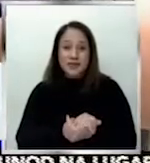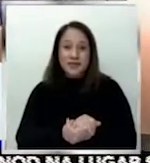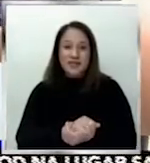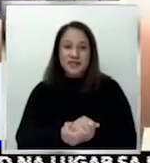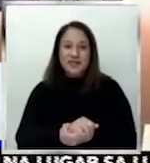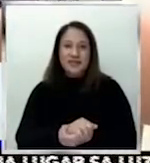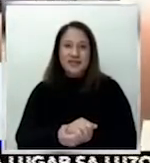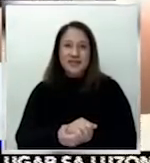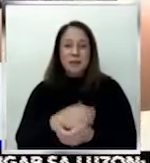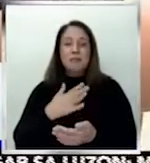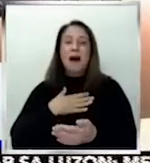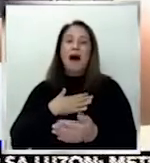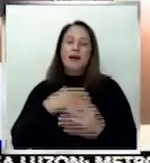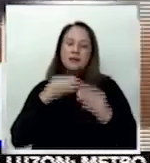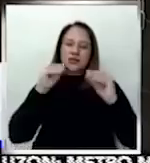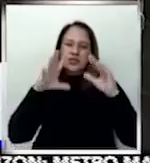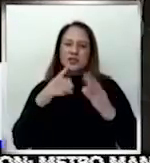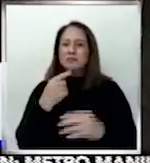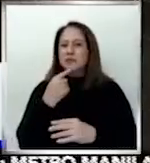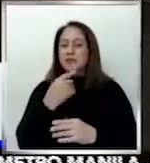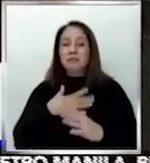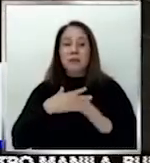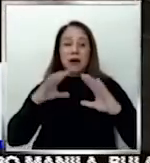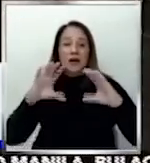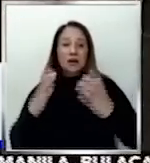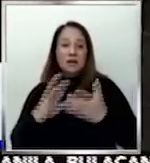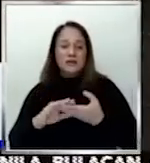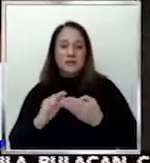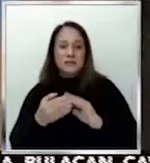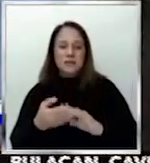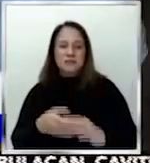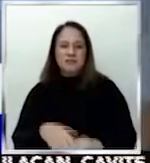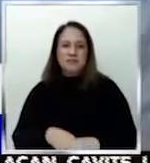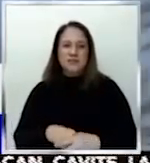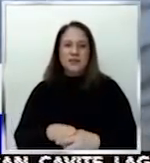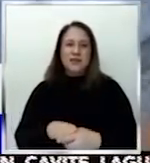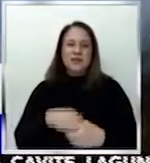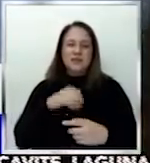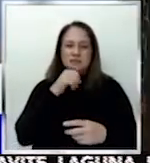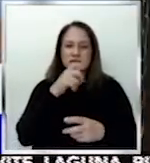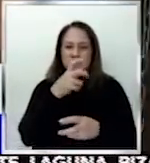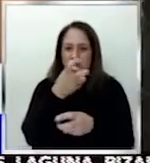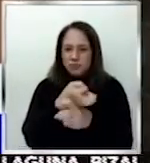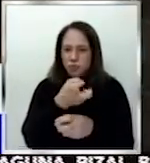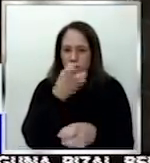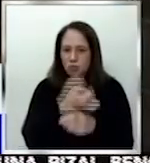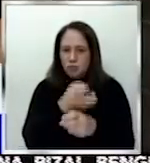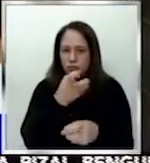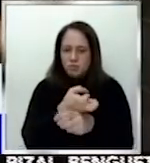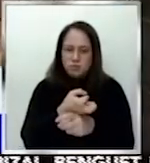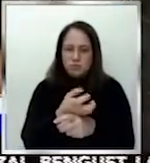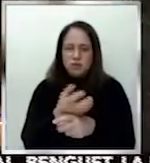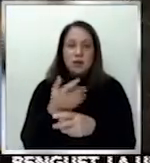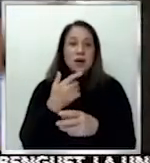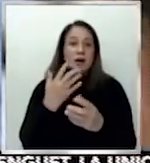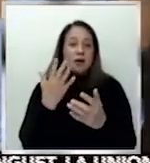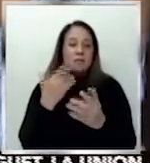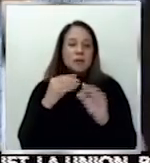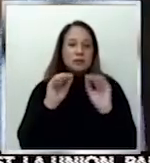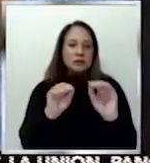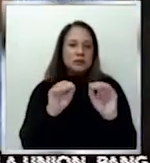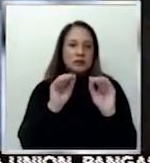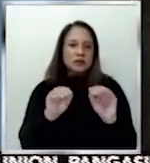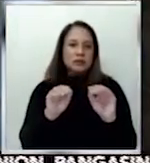Teacher ko po, tas classmate. Para hindi na po sila mahirapan po pagtuturo po sa